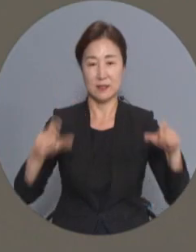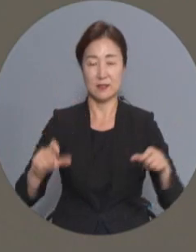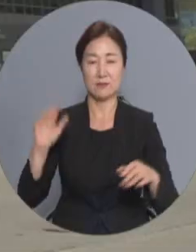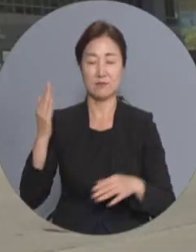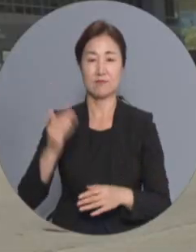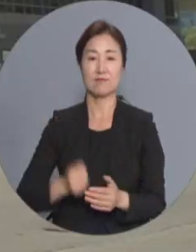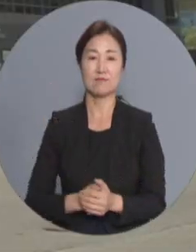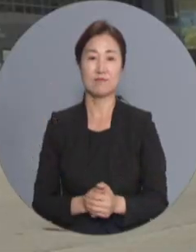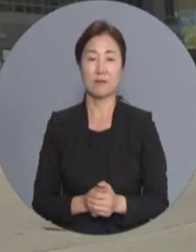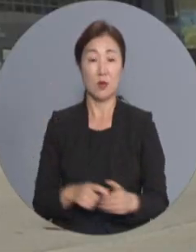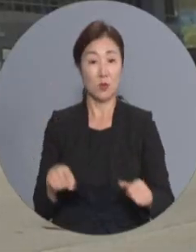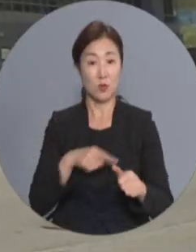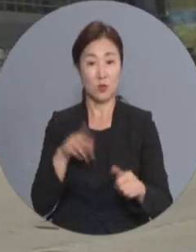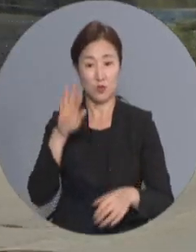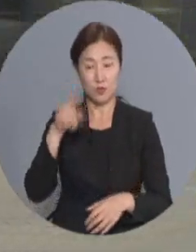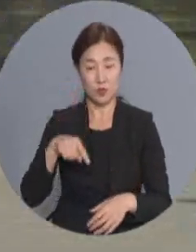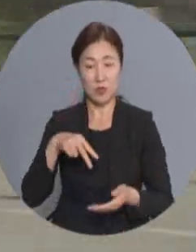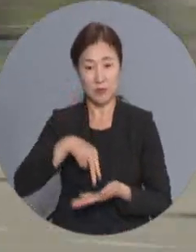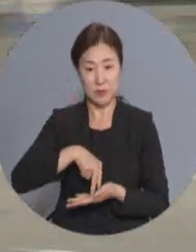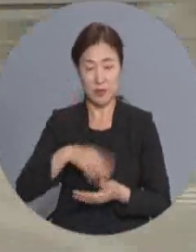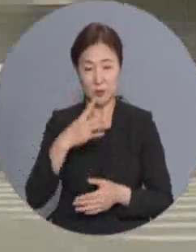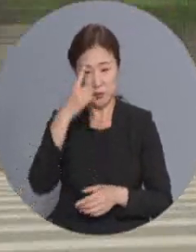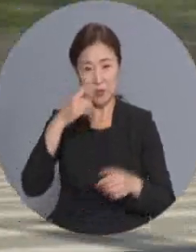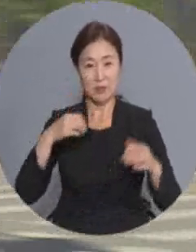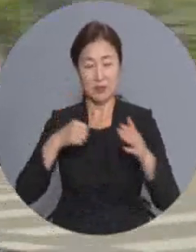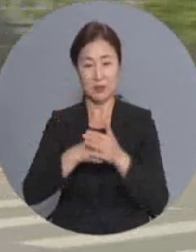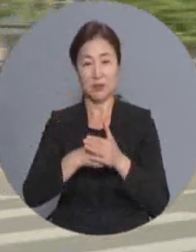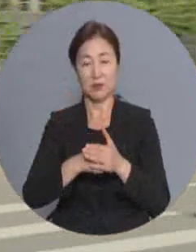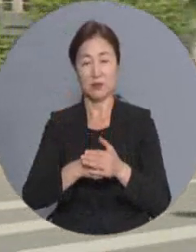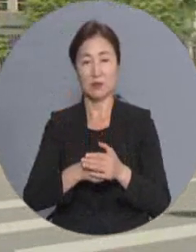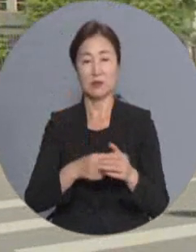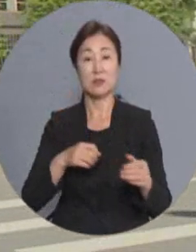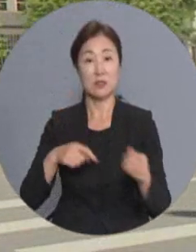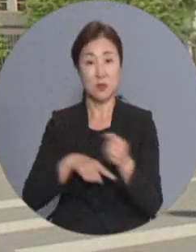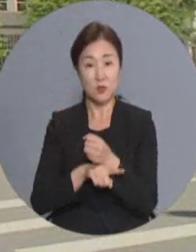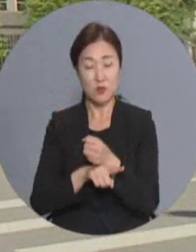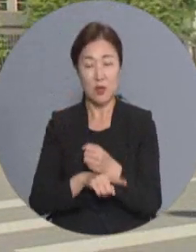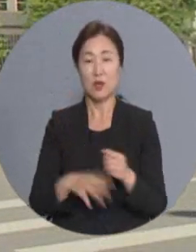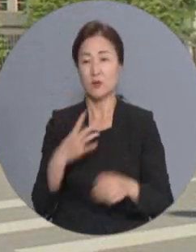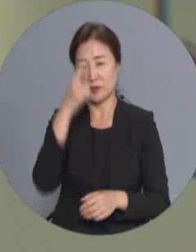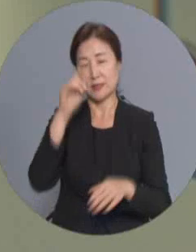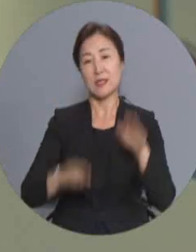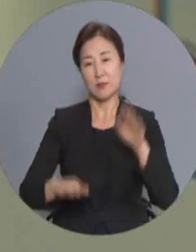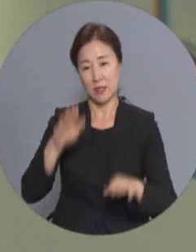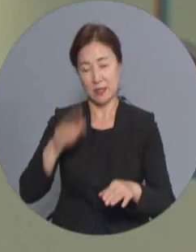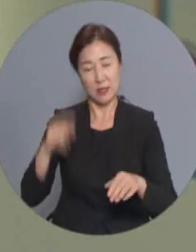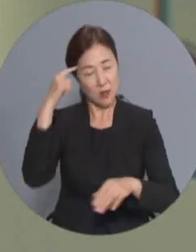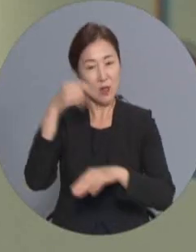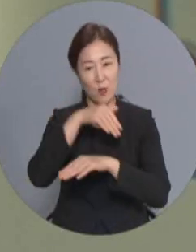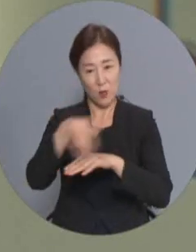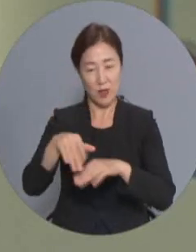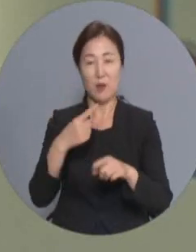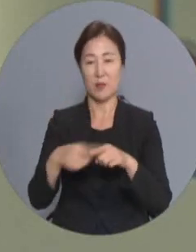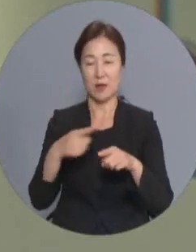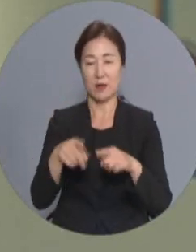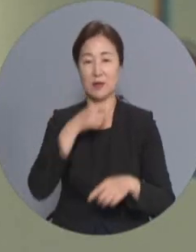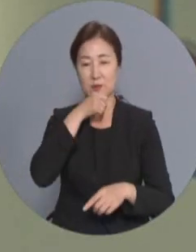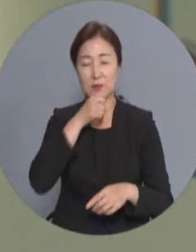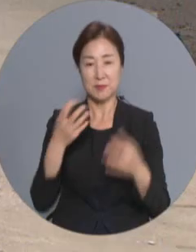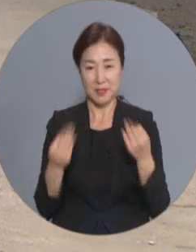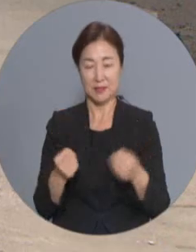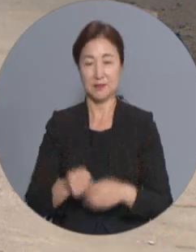포함됐습니다 교육부가 순천시를 선도지역으로 선정한다는 순천시만의 차별화된 전략이 높게 평가된